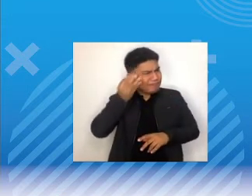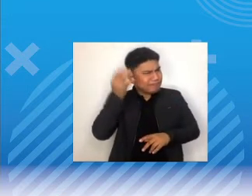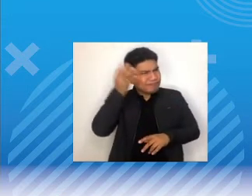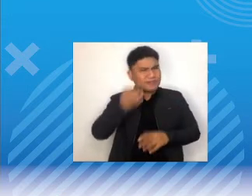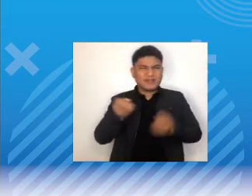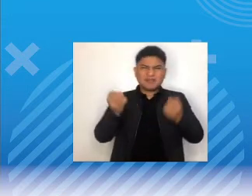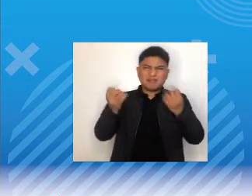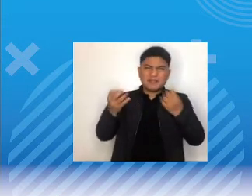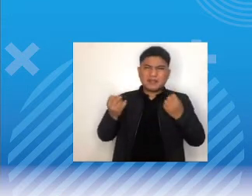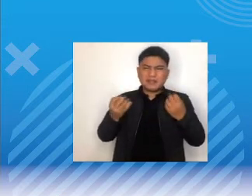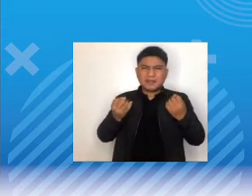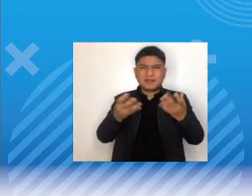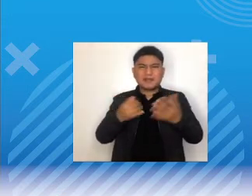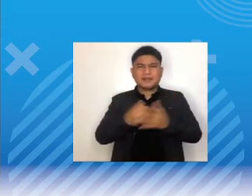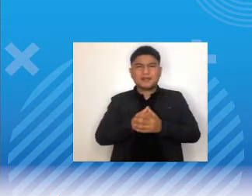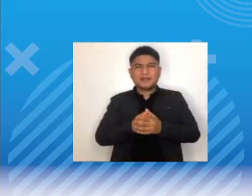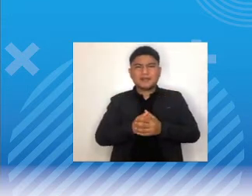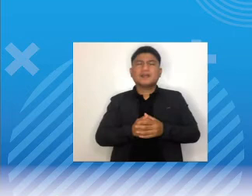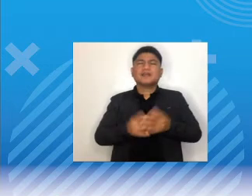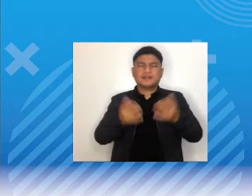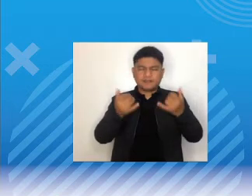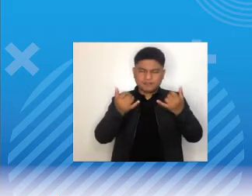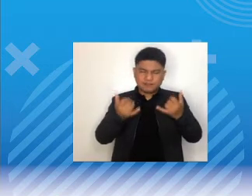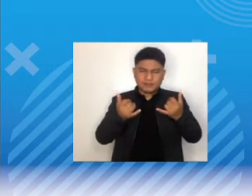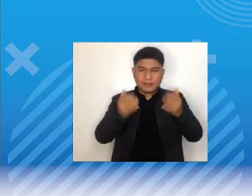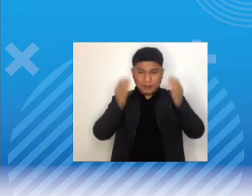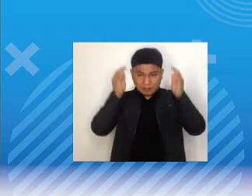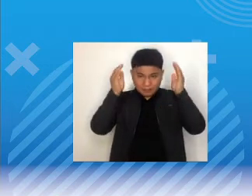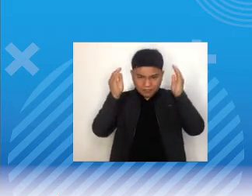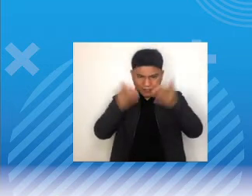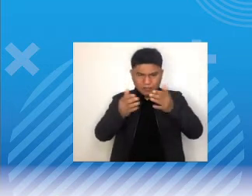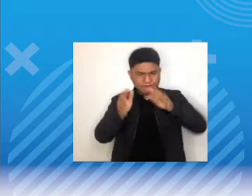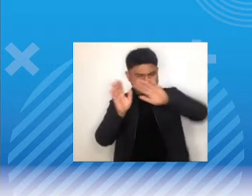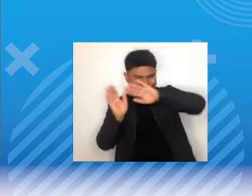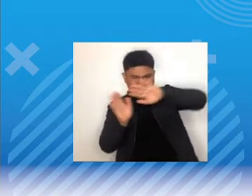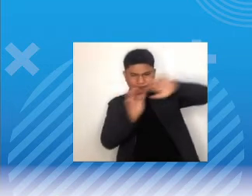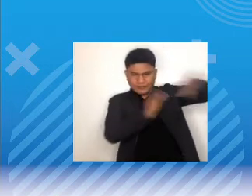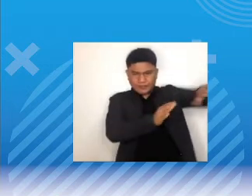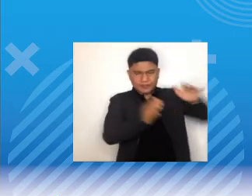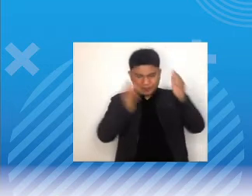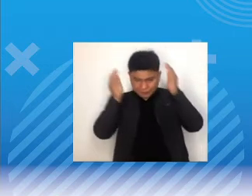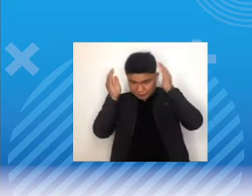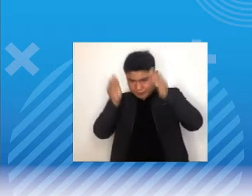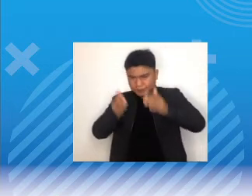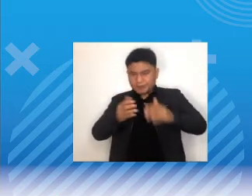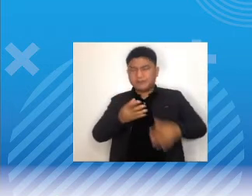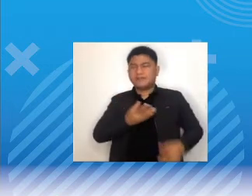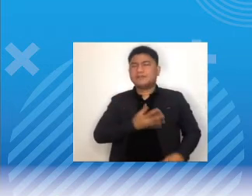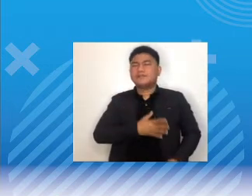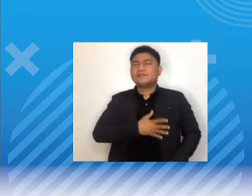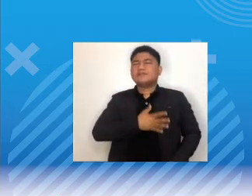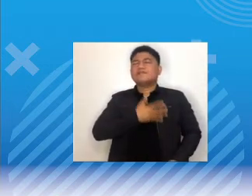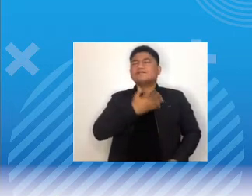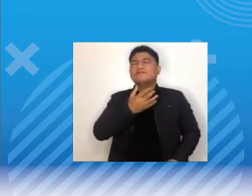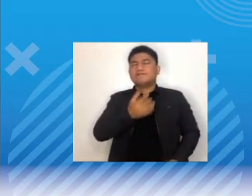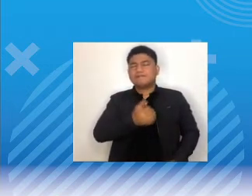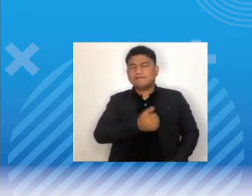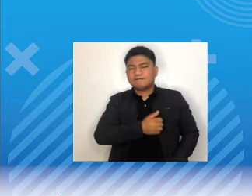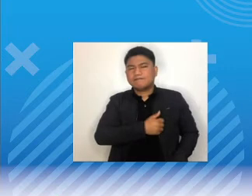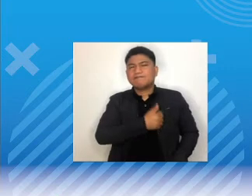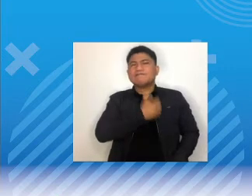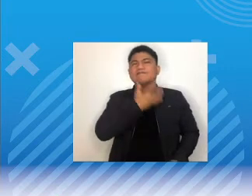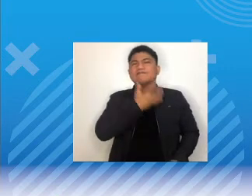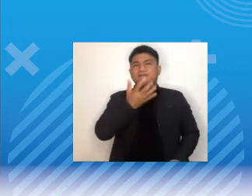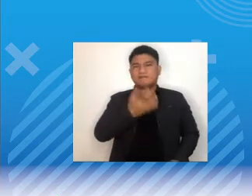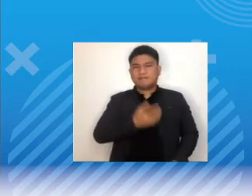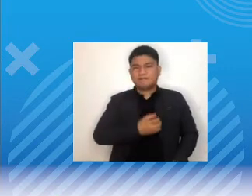ng kailangan gawin, inaangkla yung atensyon sa paghinga. And then, papansinin